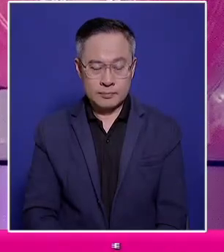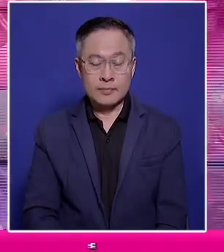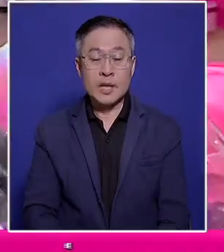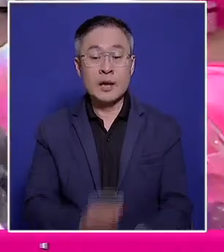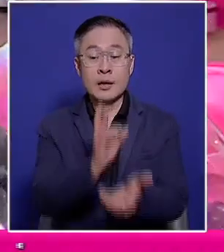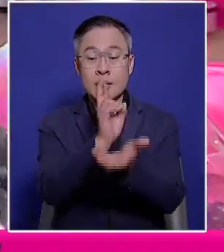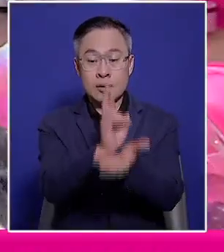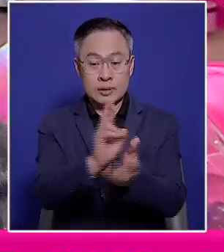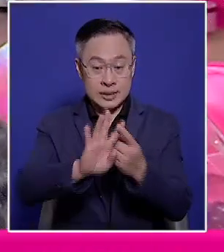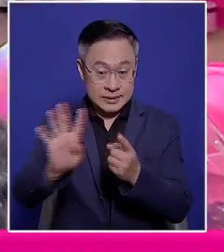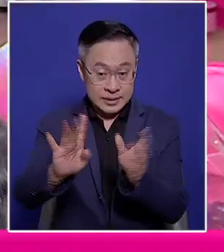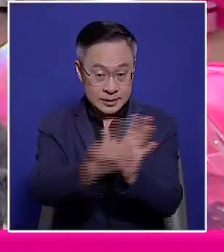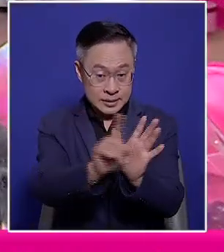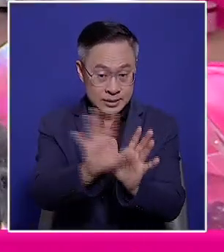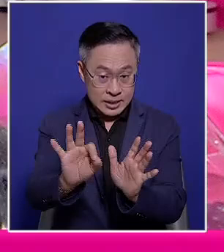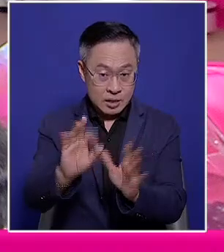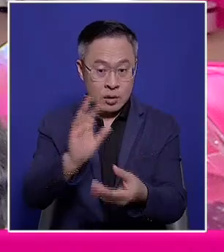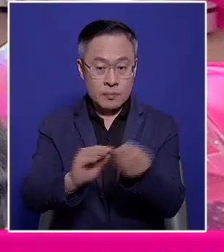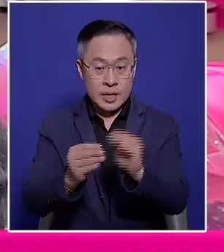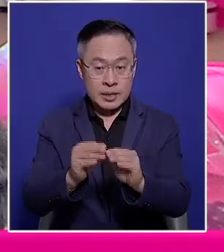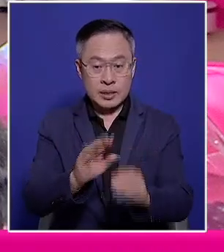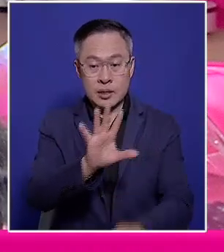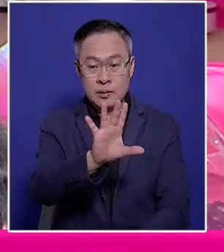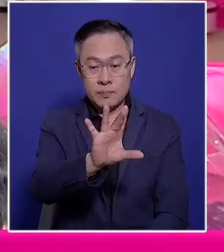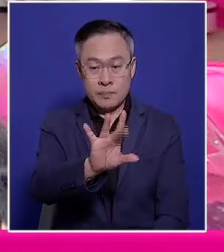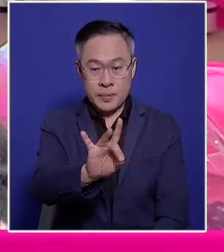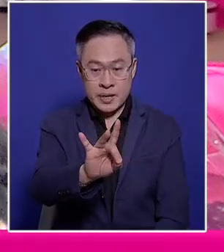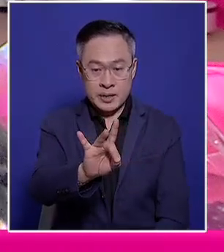อันดับที่4หมุนครั้งที่9เลขที่ออก